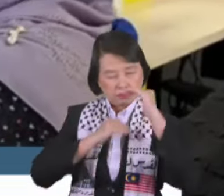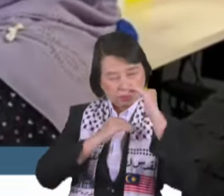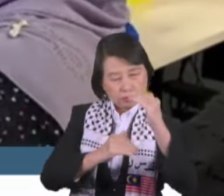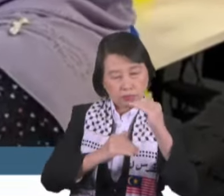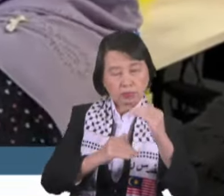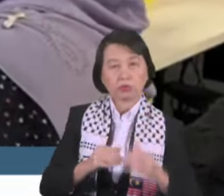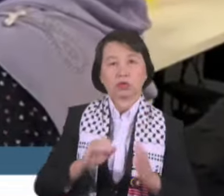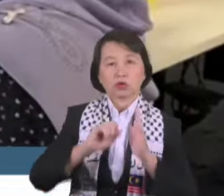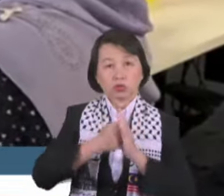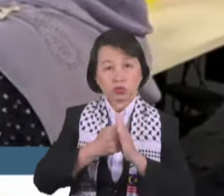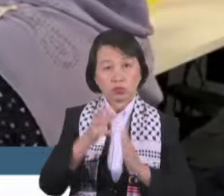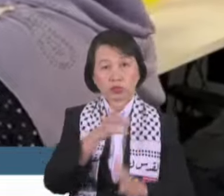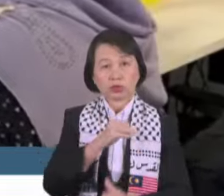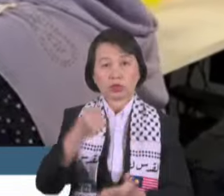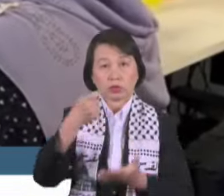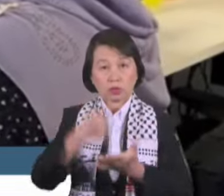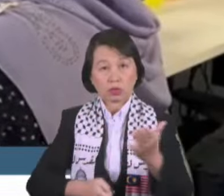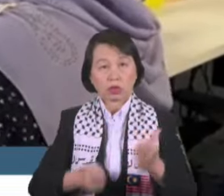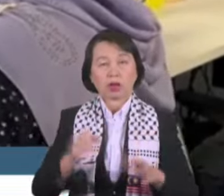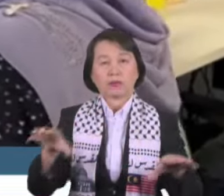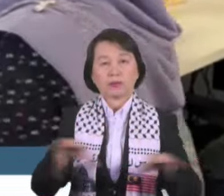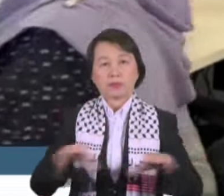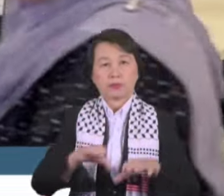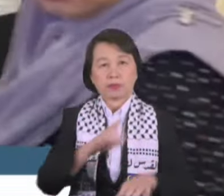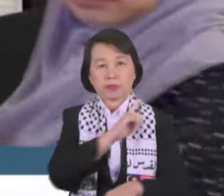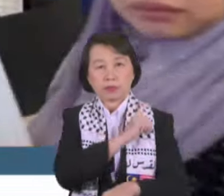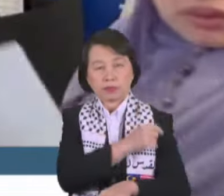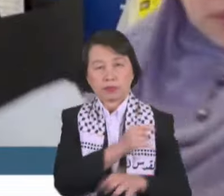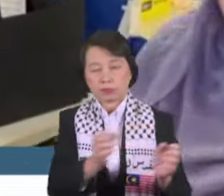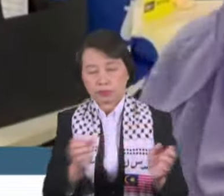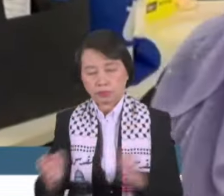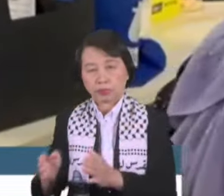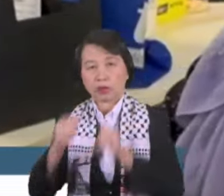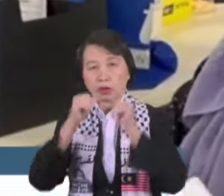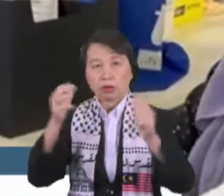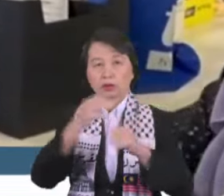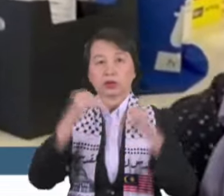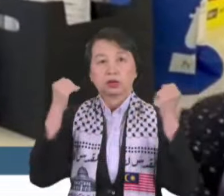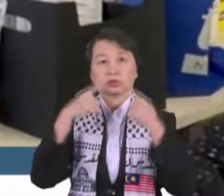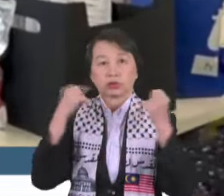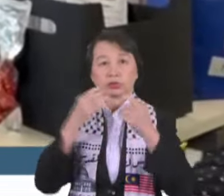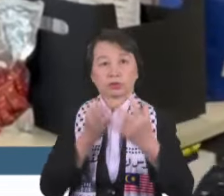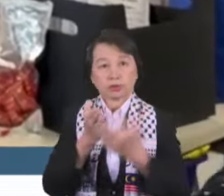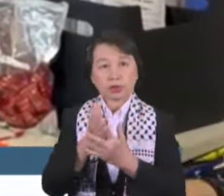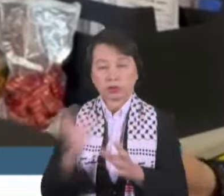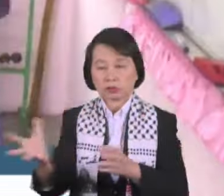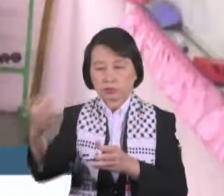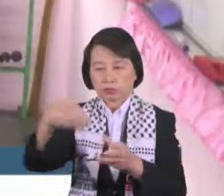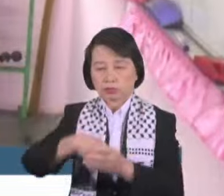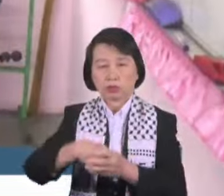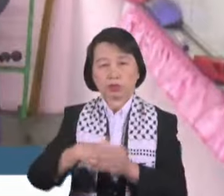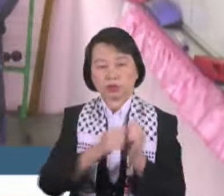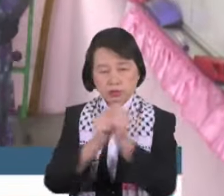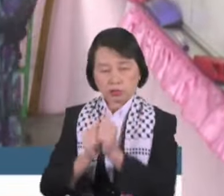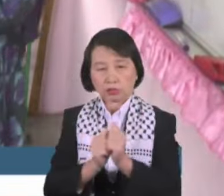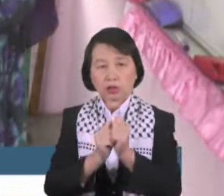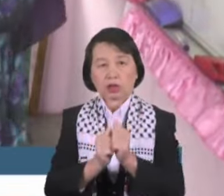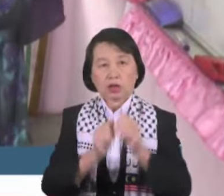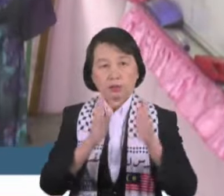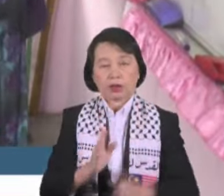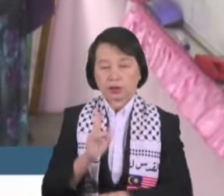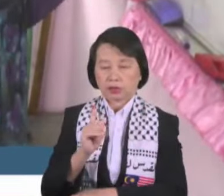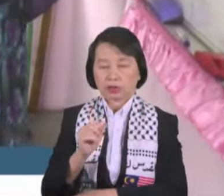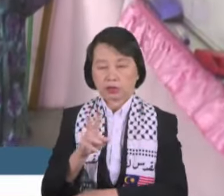pengoptimuman sumber dan kos serta melaksana sinergi strategi awam dan swasta menerusi penglibatan secara bersama badan